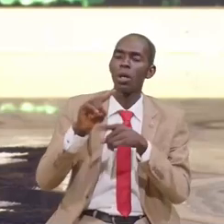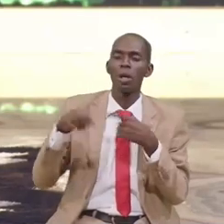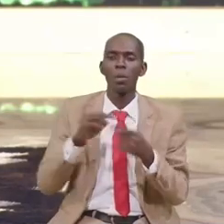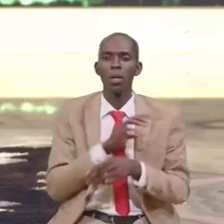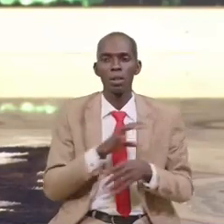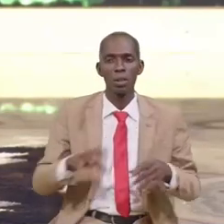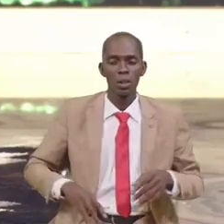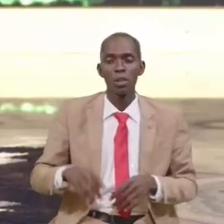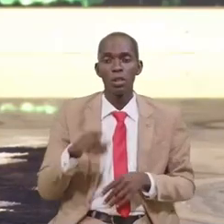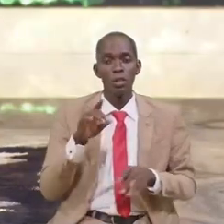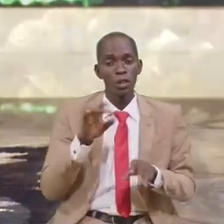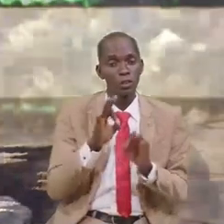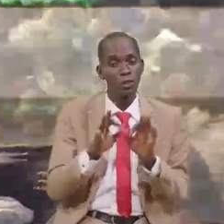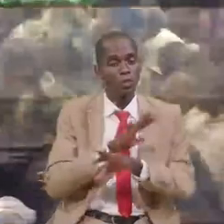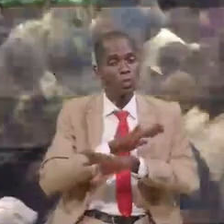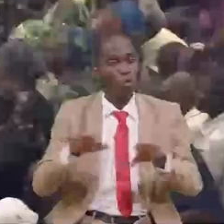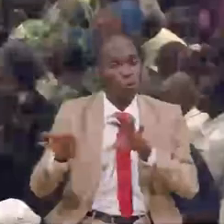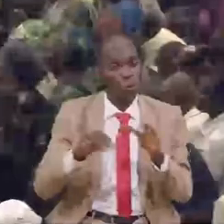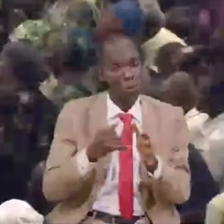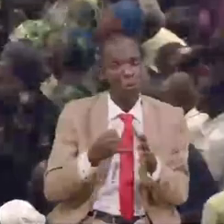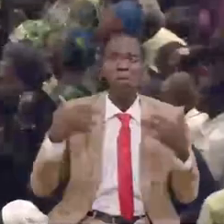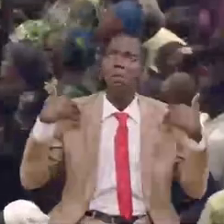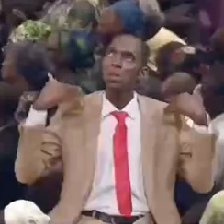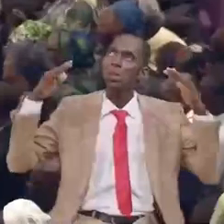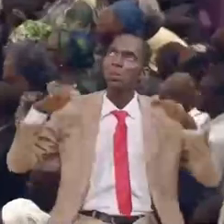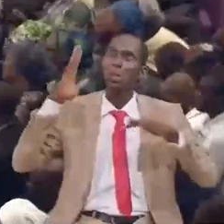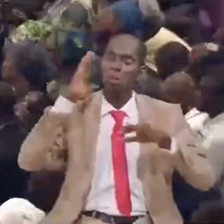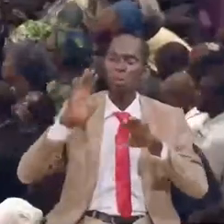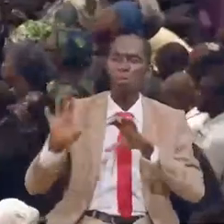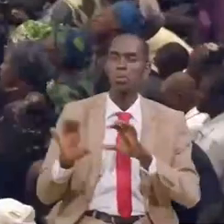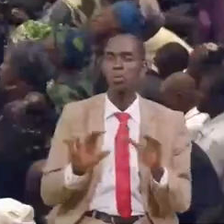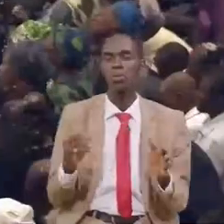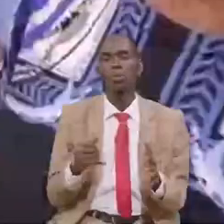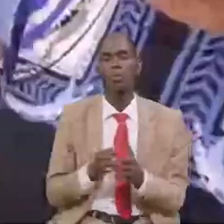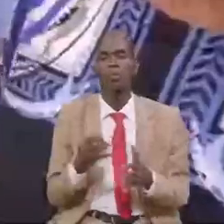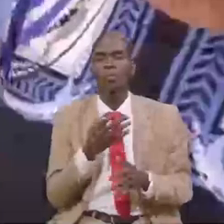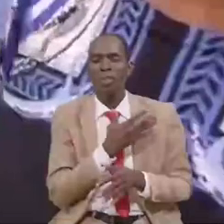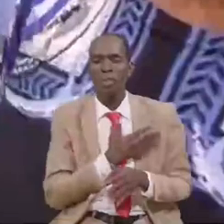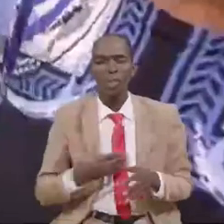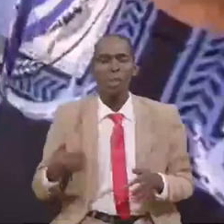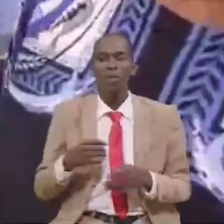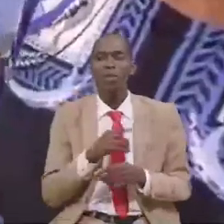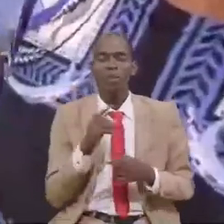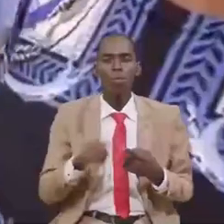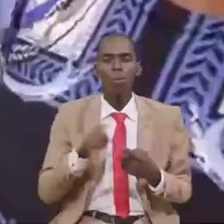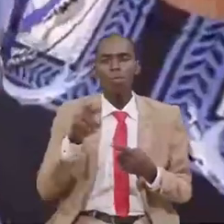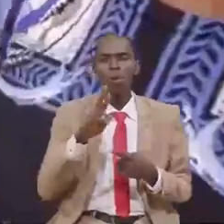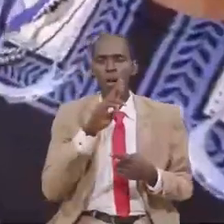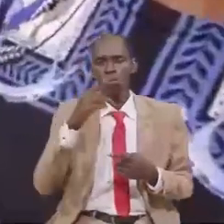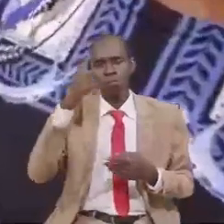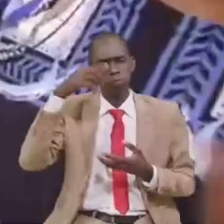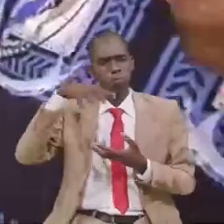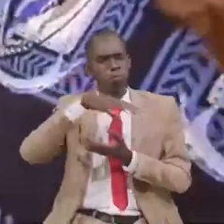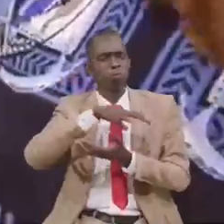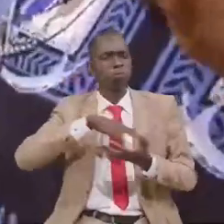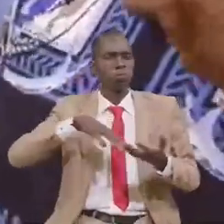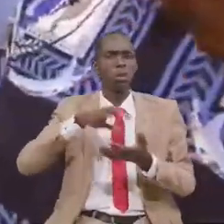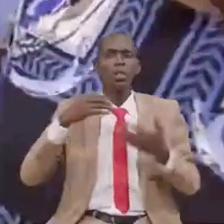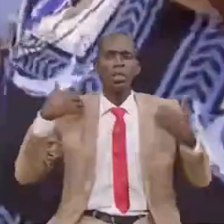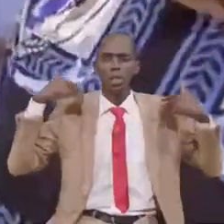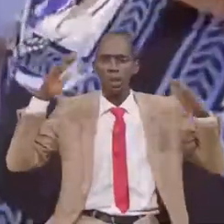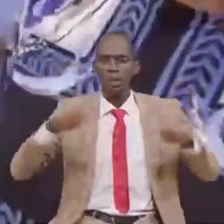vous allez le faire. Vous allez le faire. Un ange va vous servir. Lorsque vous êtes à la croisée des chemins, les anges vont